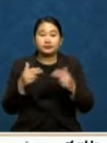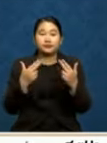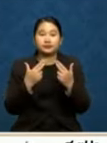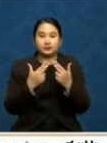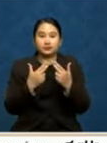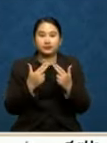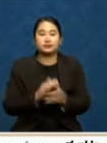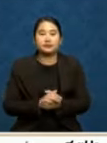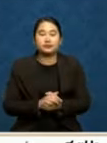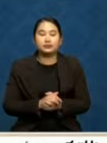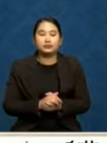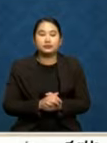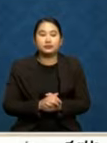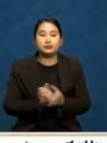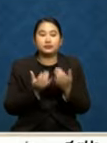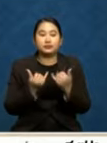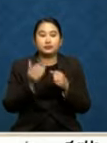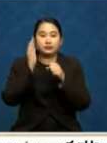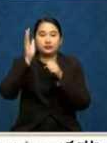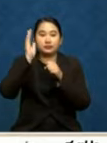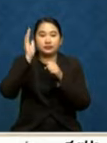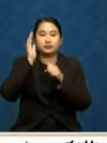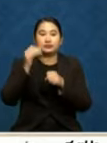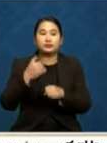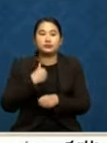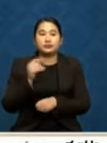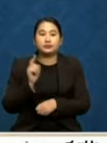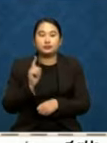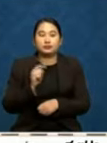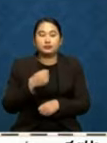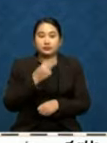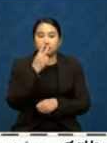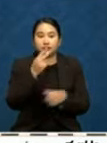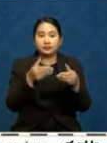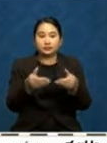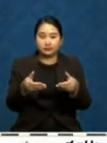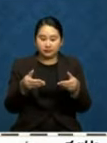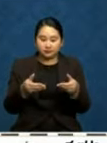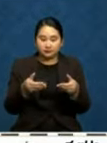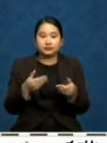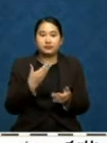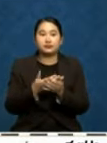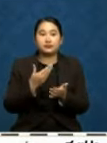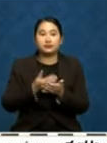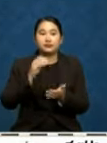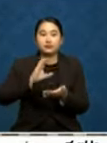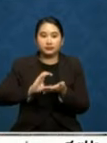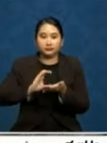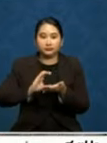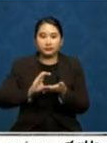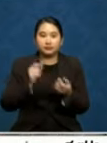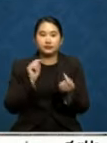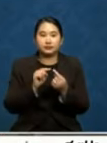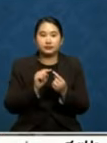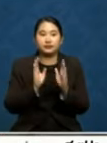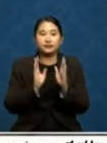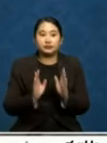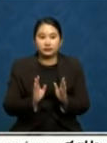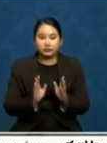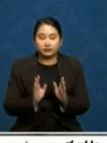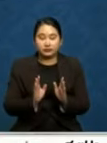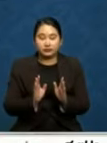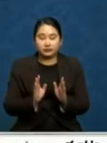างชาติวันนี้ผมได้เห็นรายงานของกองทุนเพื่อผู้เคยเป็นสมา